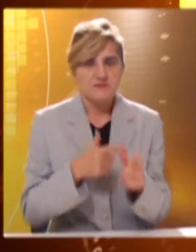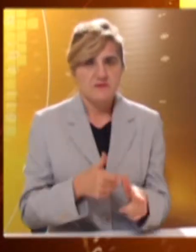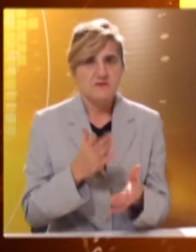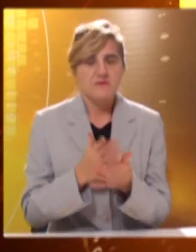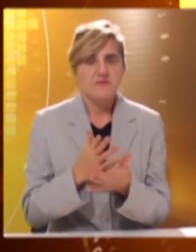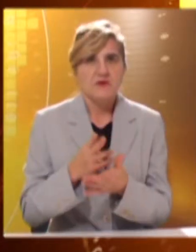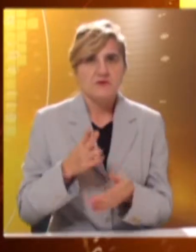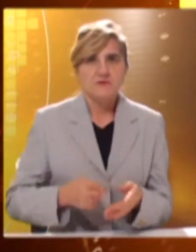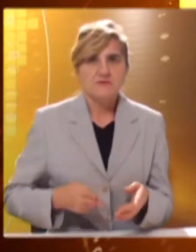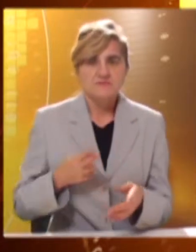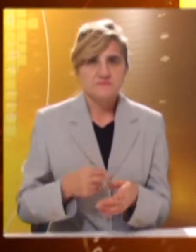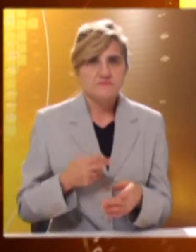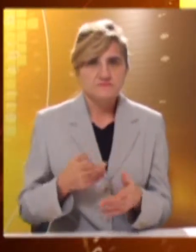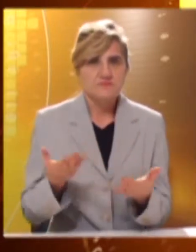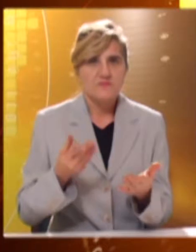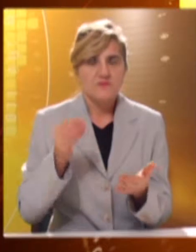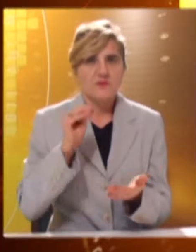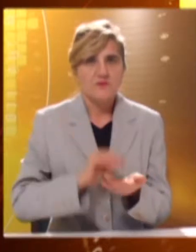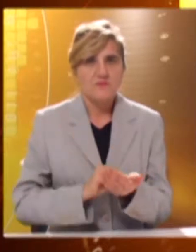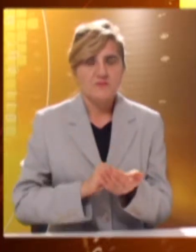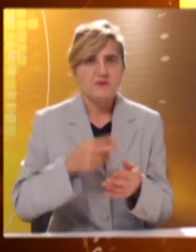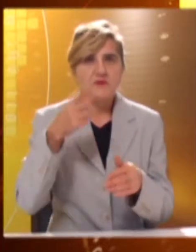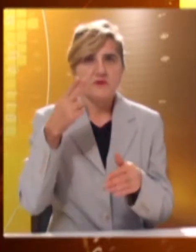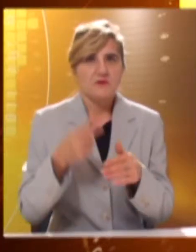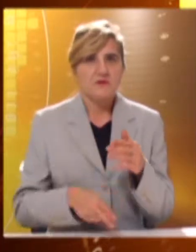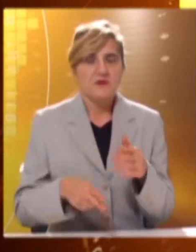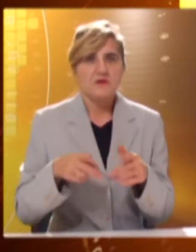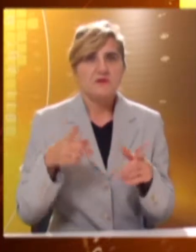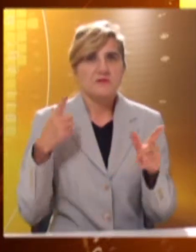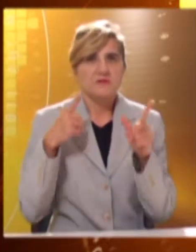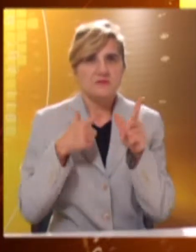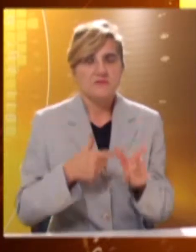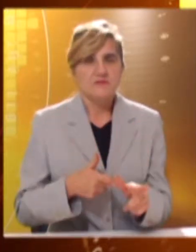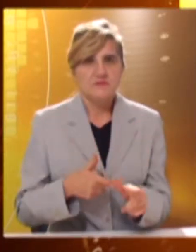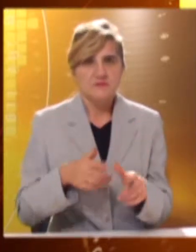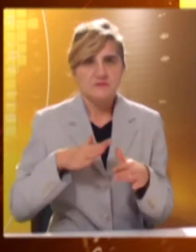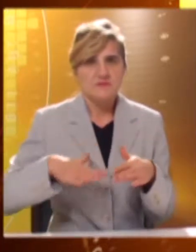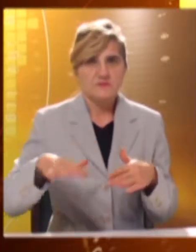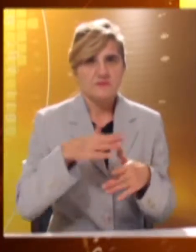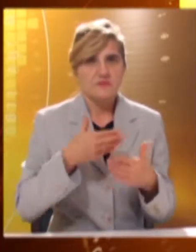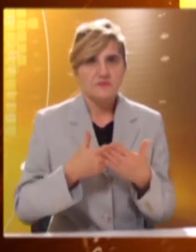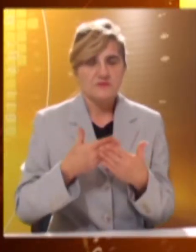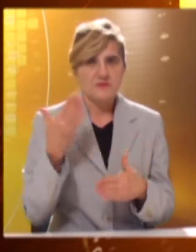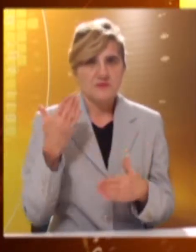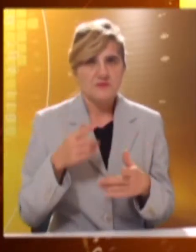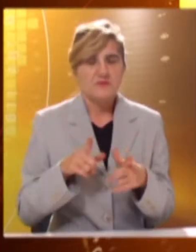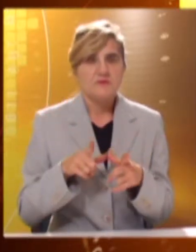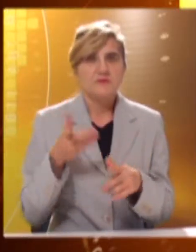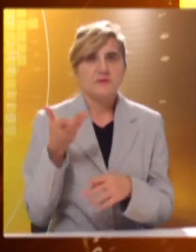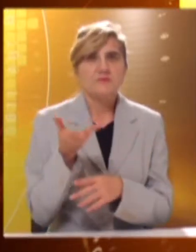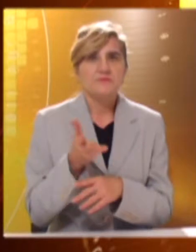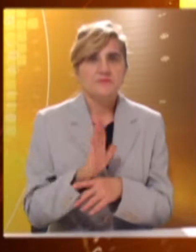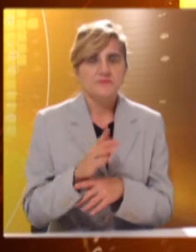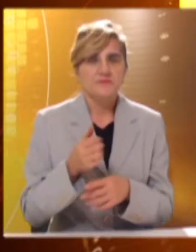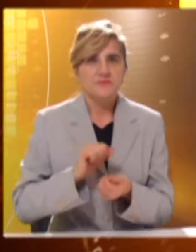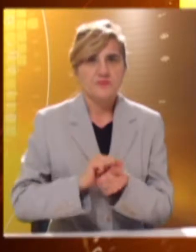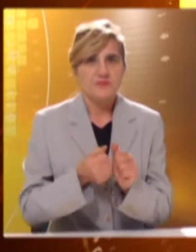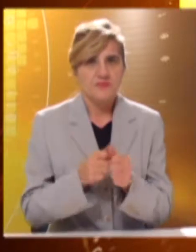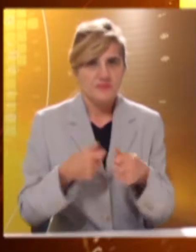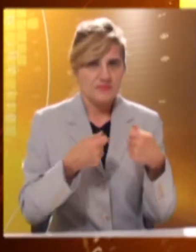na subotičku železničku stanicu, čime je označen kraj rata u gradu. Predstavnici nekoliko kulturnih, političkih i boračkih organizacija u